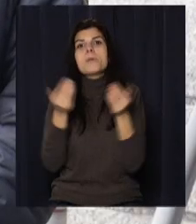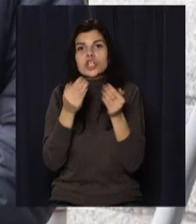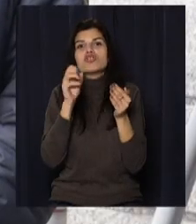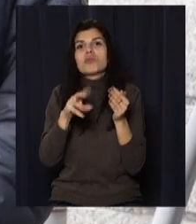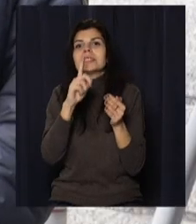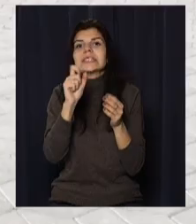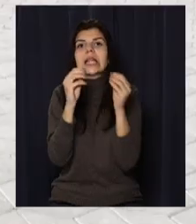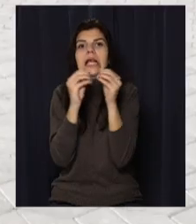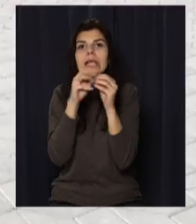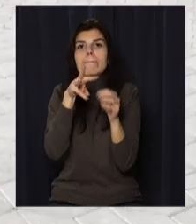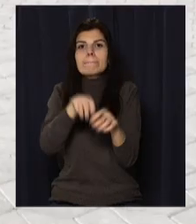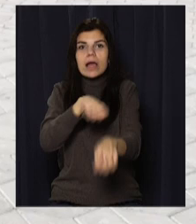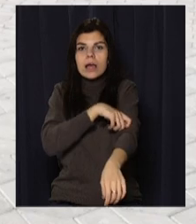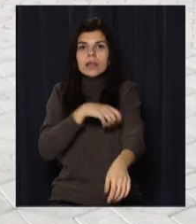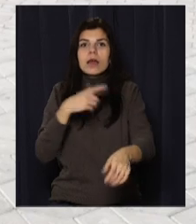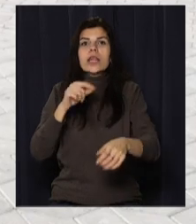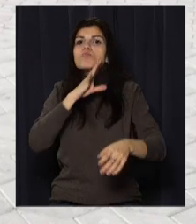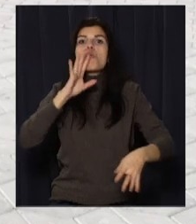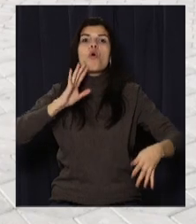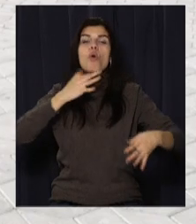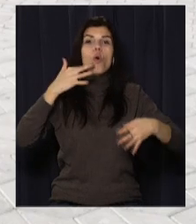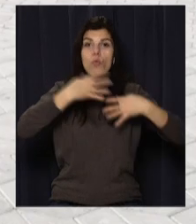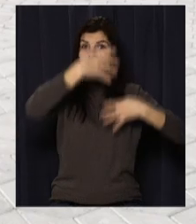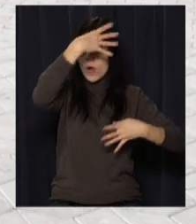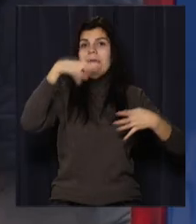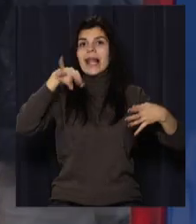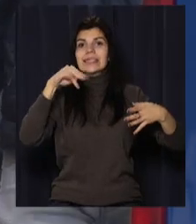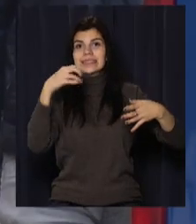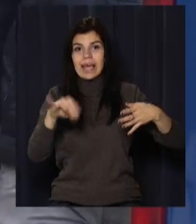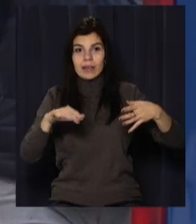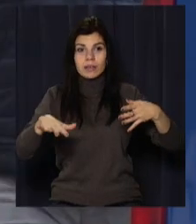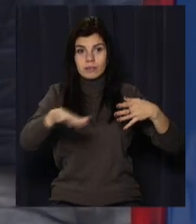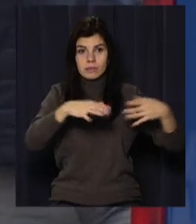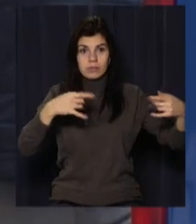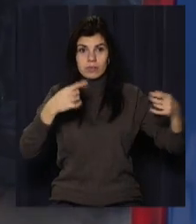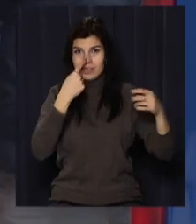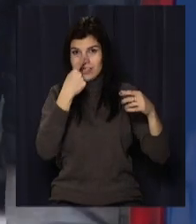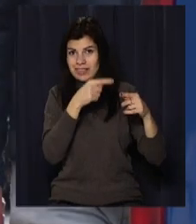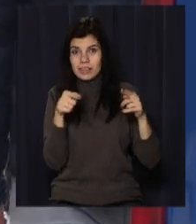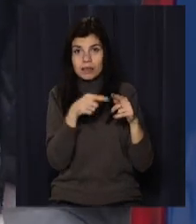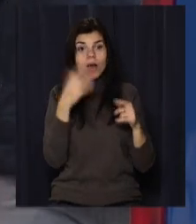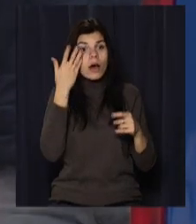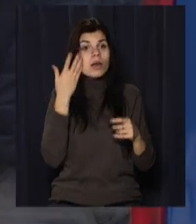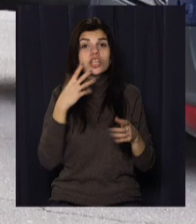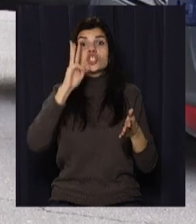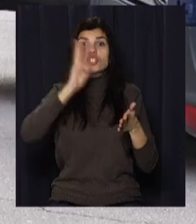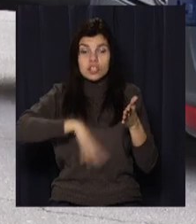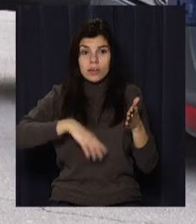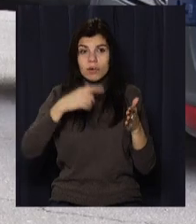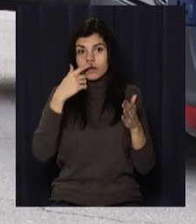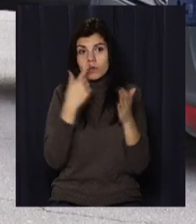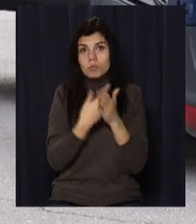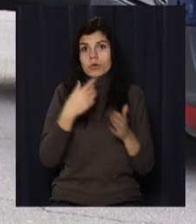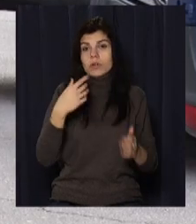10 метрів від проїзду між багатоповерхівкою та ліцеєм на вулиці Якова Самарського, 6. Коли отримала стягнення понад